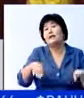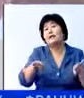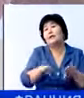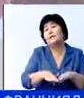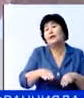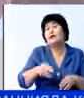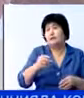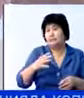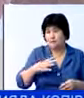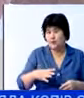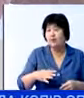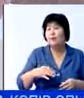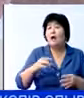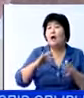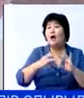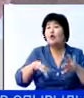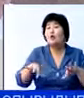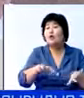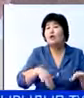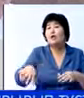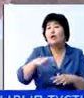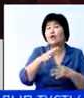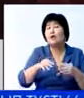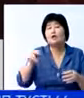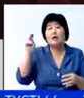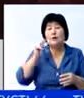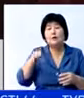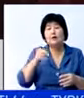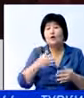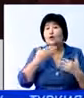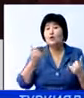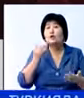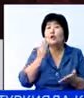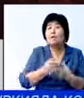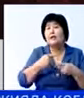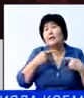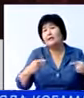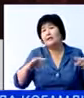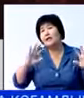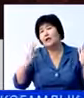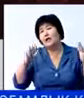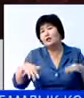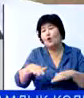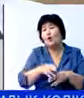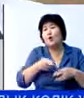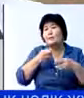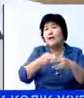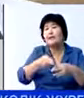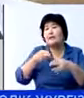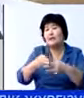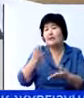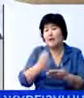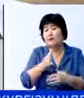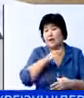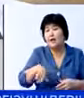төзім. Әлеуметтік желі бетінде теологиялық білім жоқтар жоқтан бар жасап, қисынсыз нәрселермен қоғамға іріткі салып жатқан